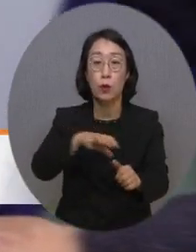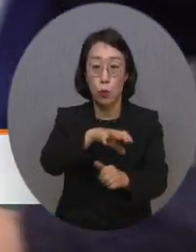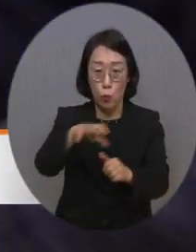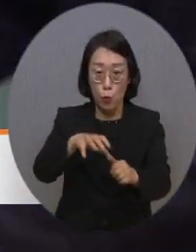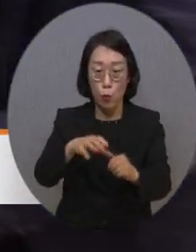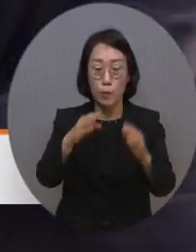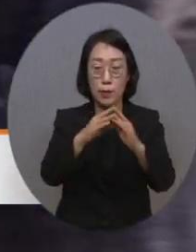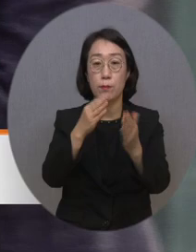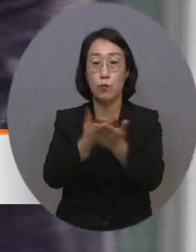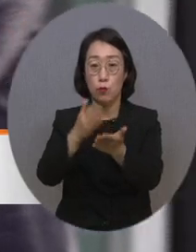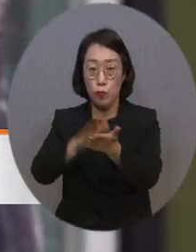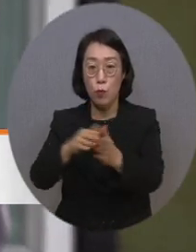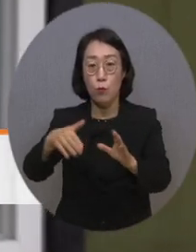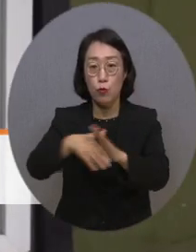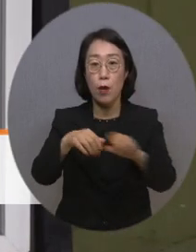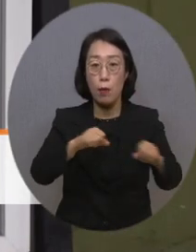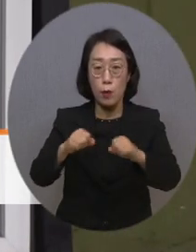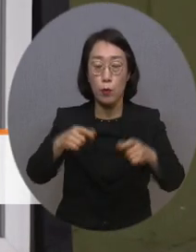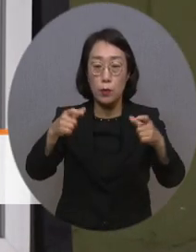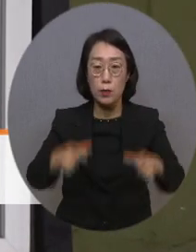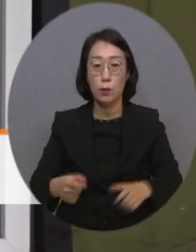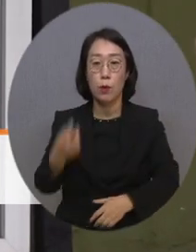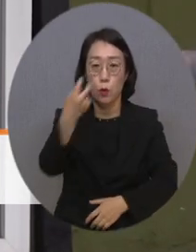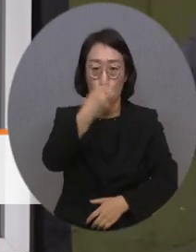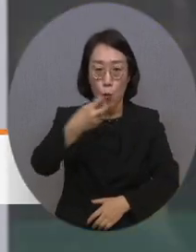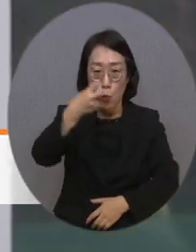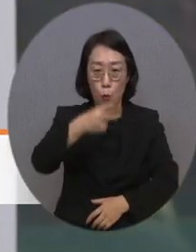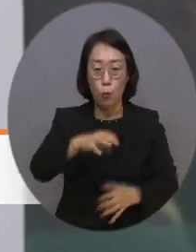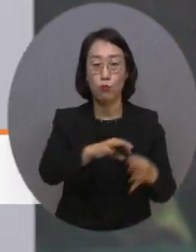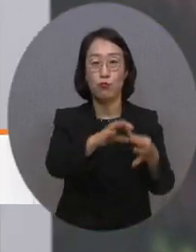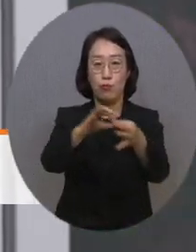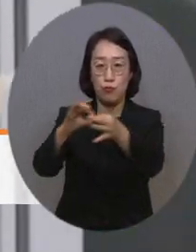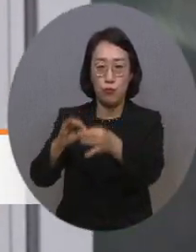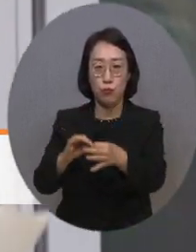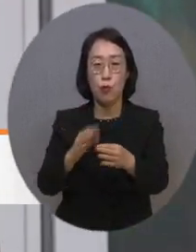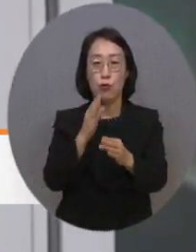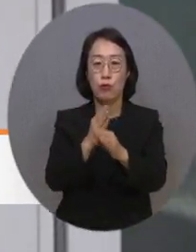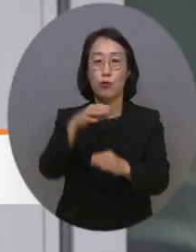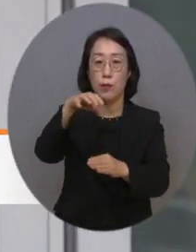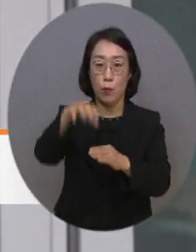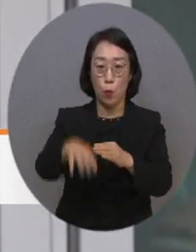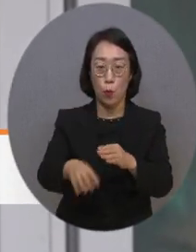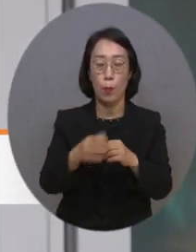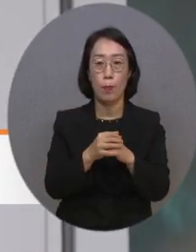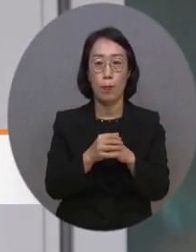개선, 문화활동 등 지역사회 돌봄 네트워크의 중추 역할을 하고 있습니다.